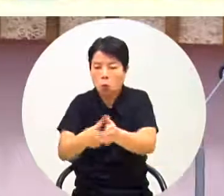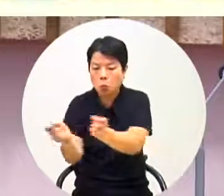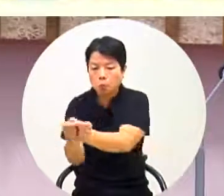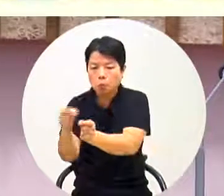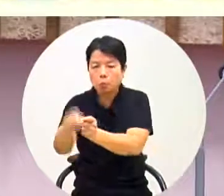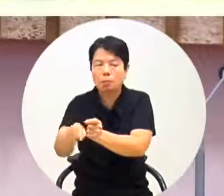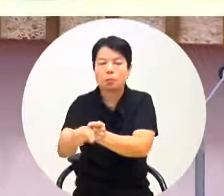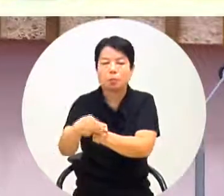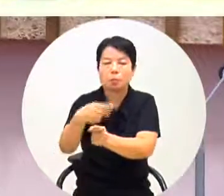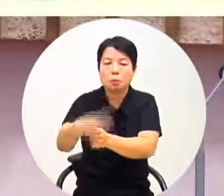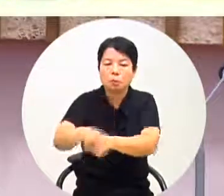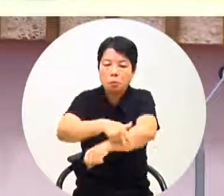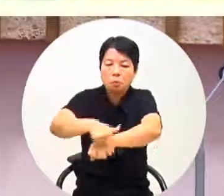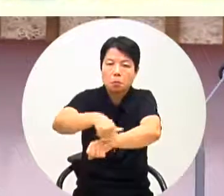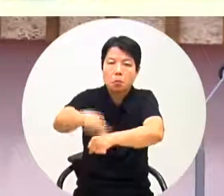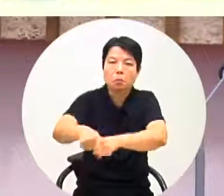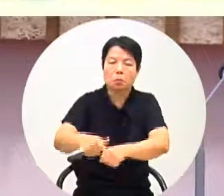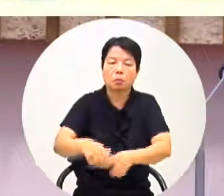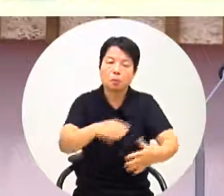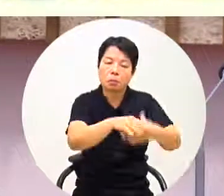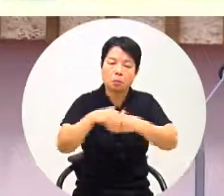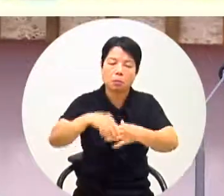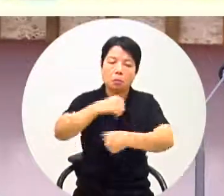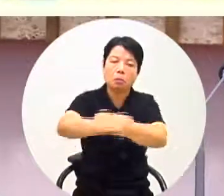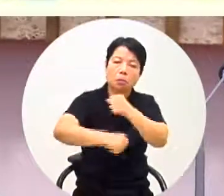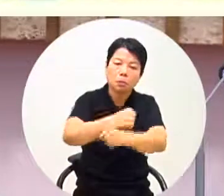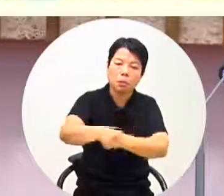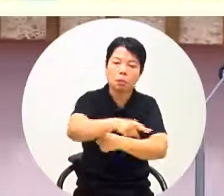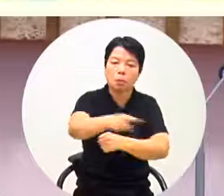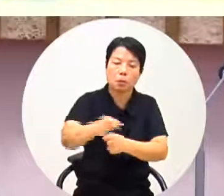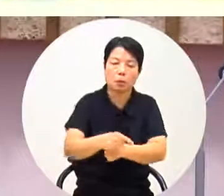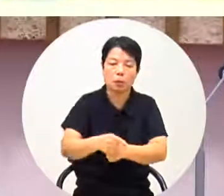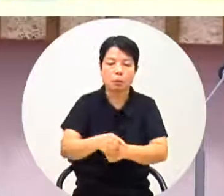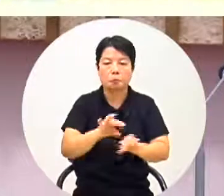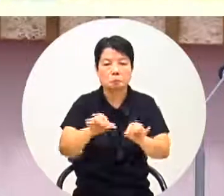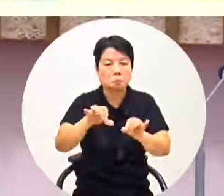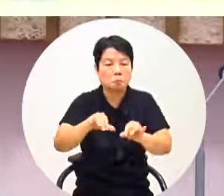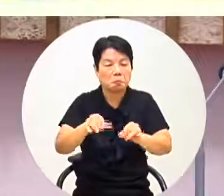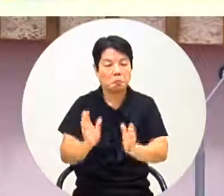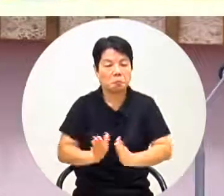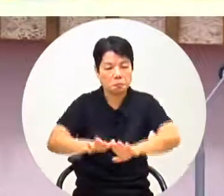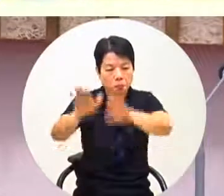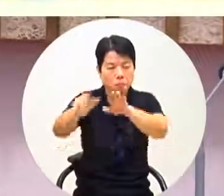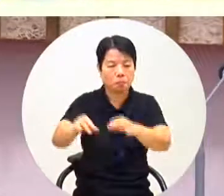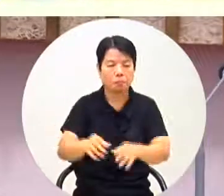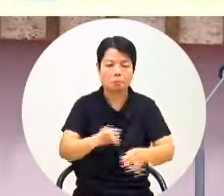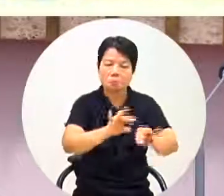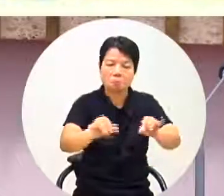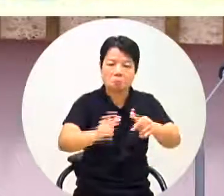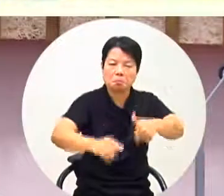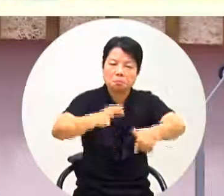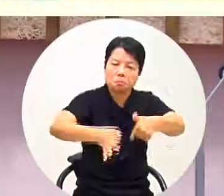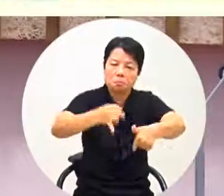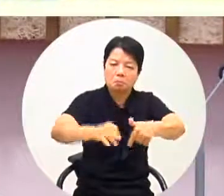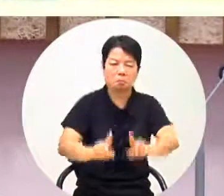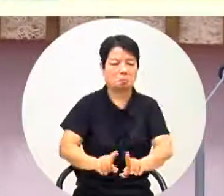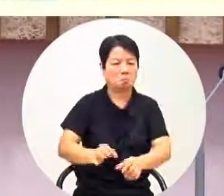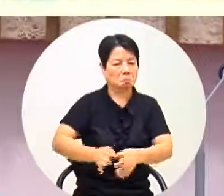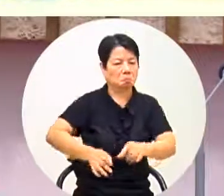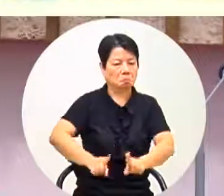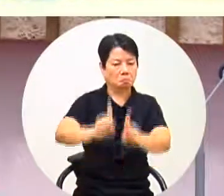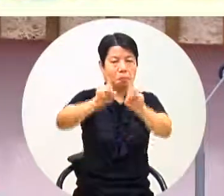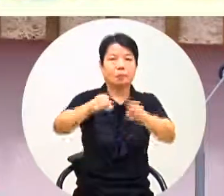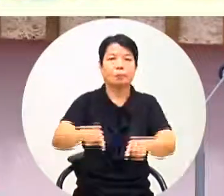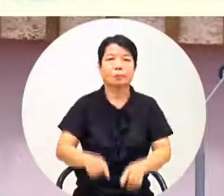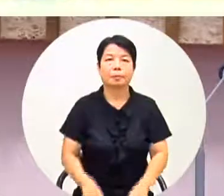嘛，带动地方的繁荣，所以会让地价越来越贵，所以我们看到地价越来越贵，于